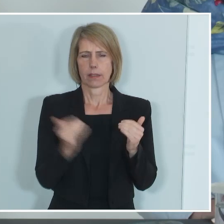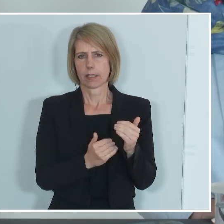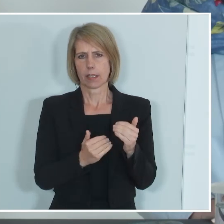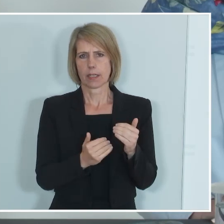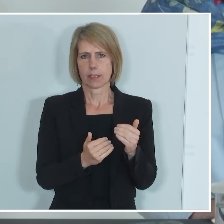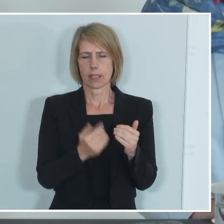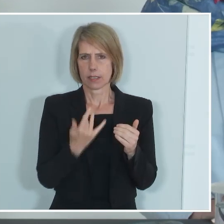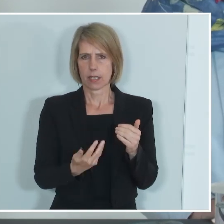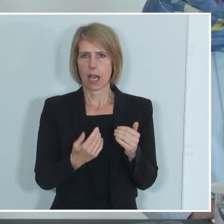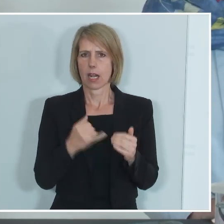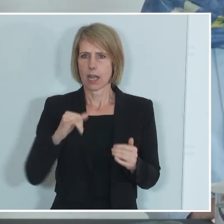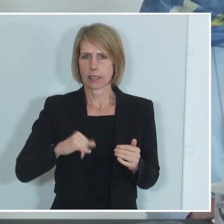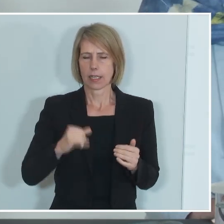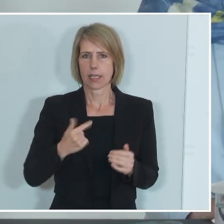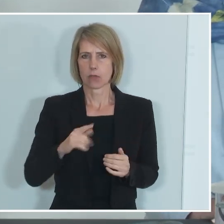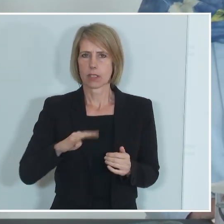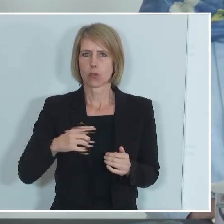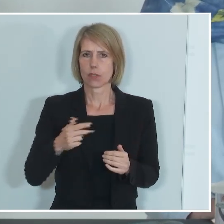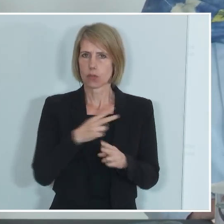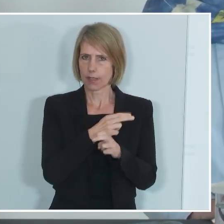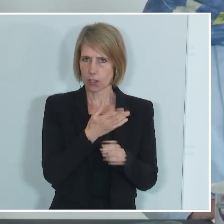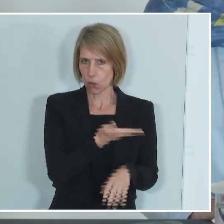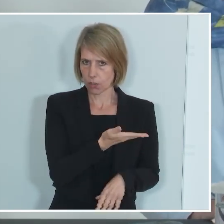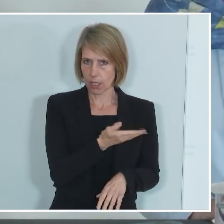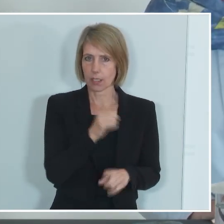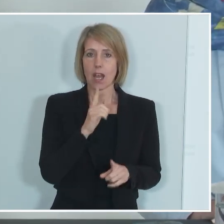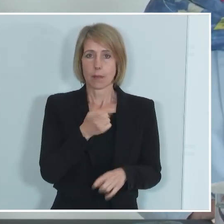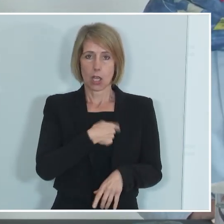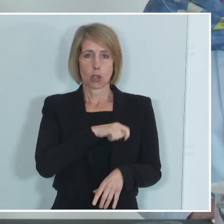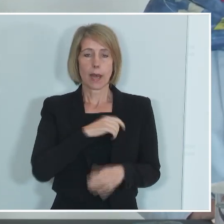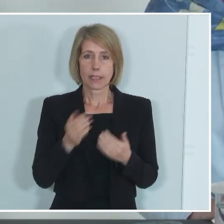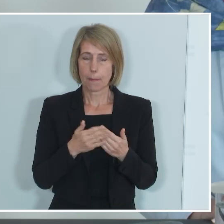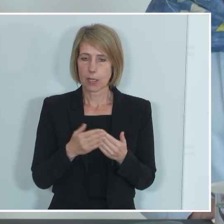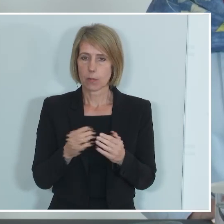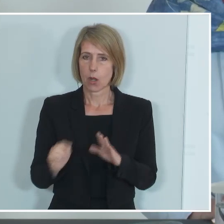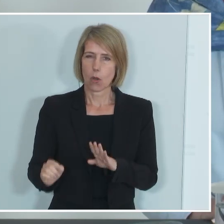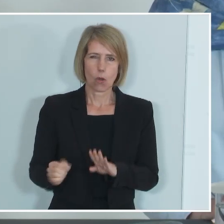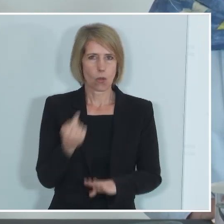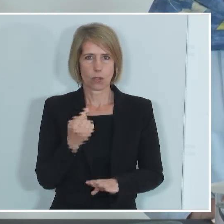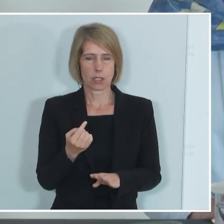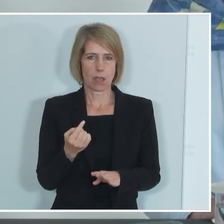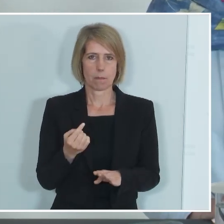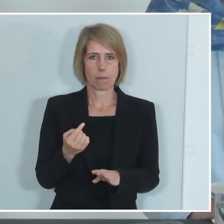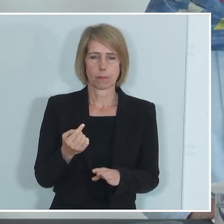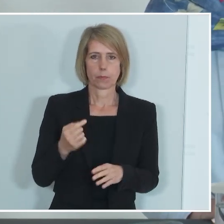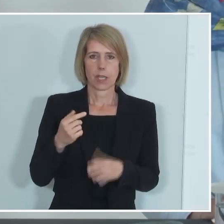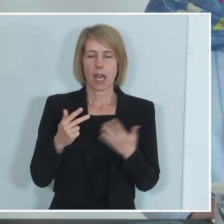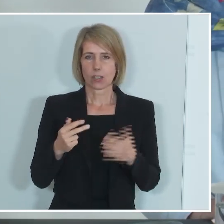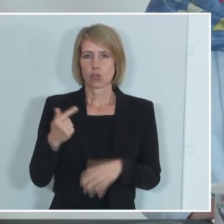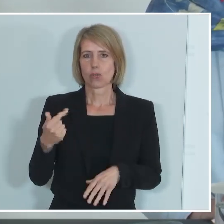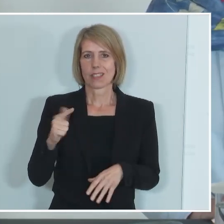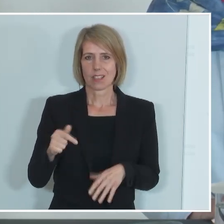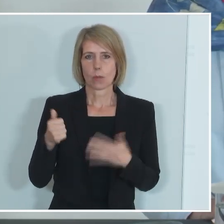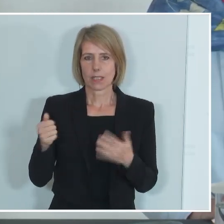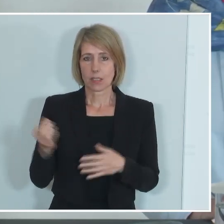Ende Jänner 2024. In Spanien, da ist die höchste Jugendarbeitslosigkeit, liegt sie bei 28,6%.